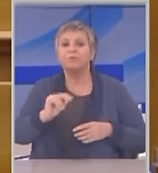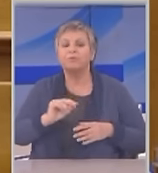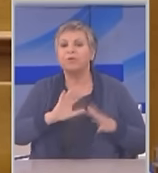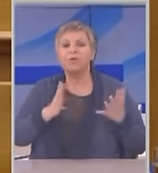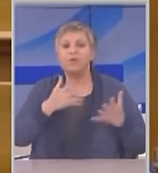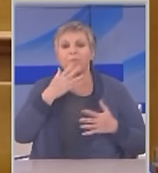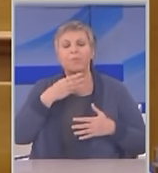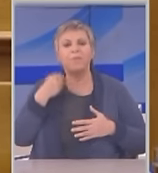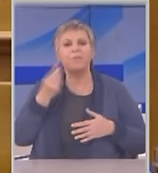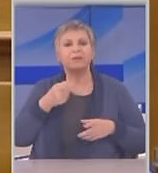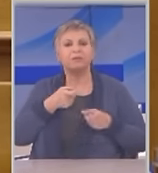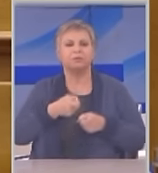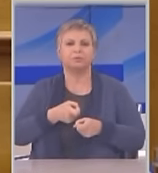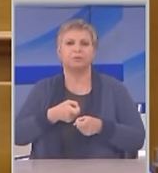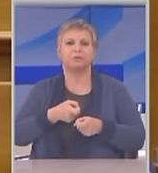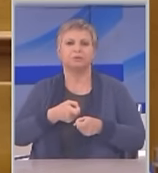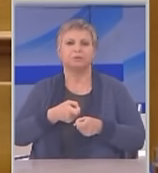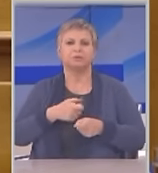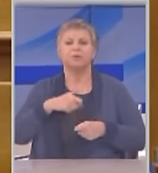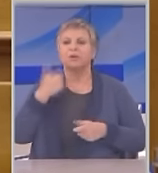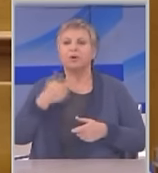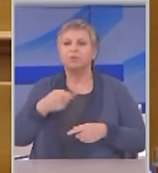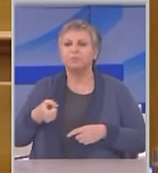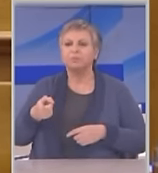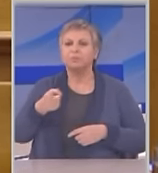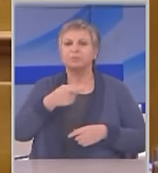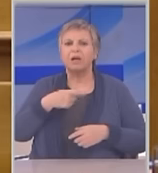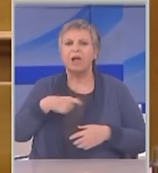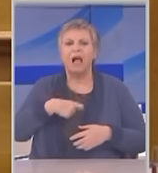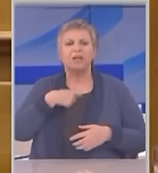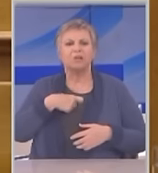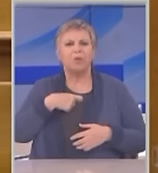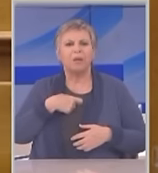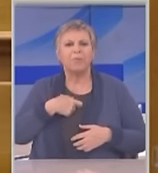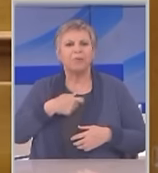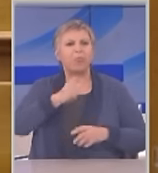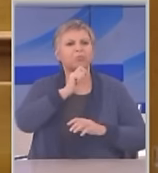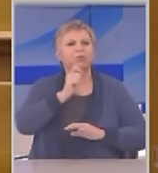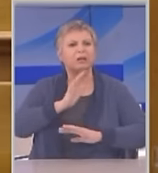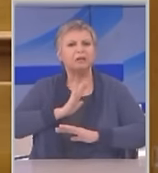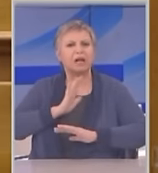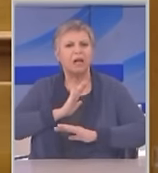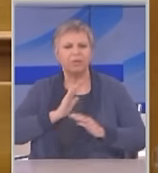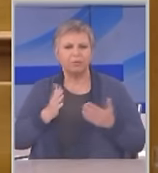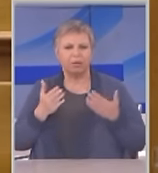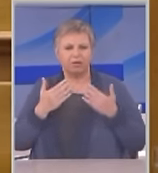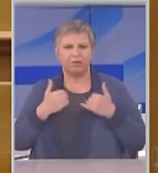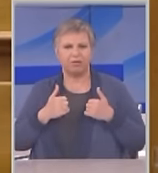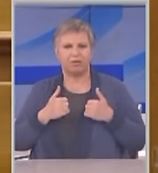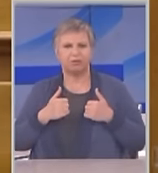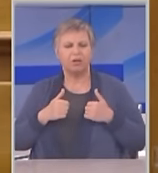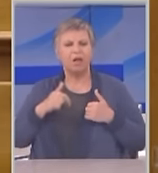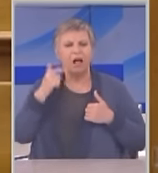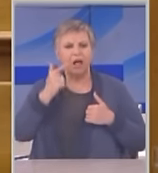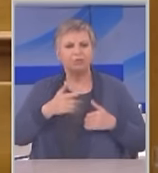υποβιβάσατε και εξευτελίσατε, θα έλεγα, την αξιοπρέπεια ολόκληρου του πολιτικού συστήματος. Και αυτό δεν είναι μόνο ανήθικο,